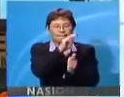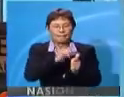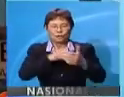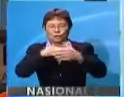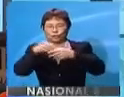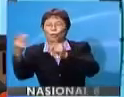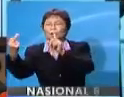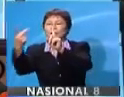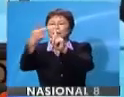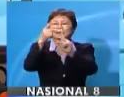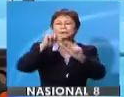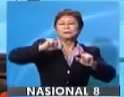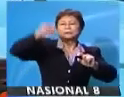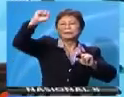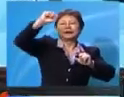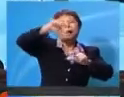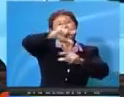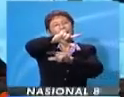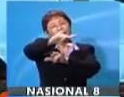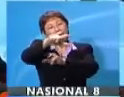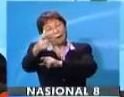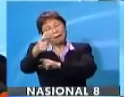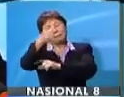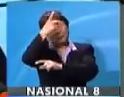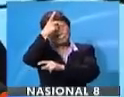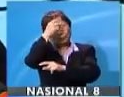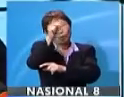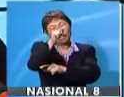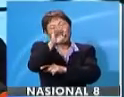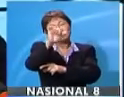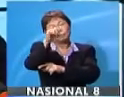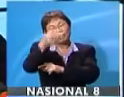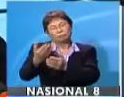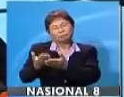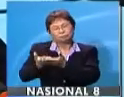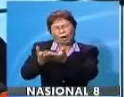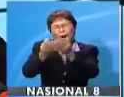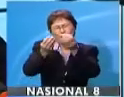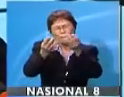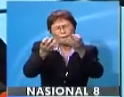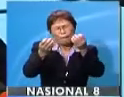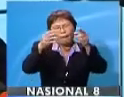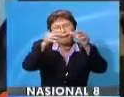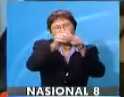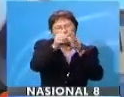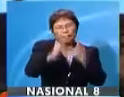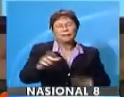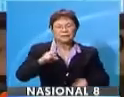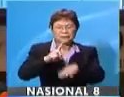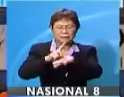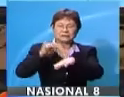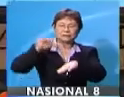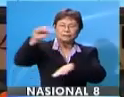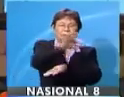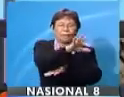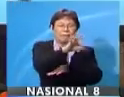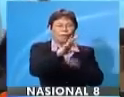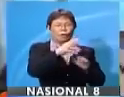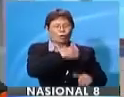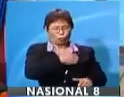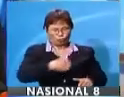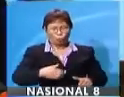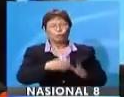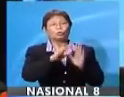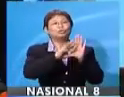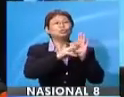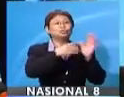ke Sabah. Dalam perkembangan lain, Dato' Anifah mencadangkan agar lebih ramai pemimpin di Sabah dilantik sebagai Duta Luar